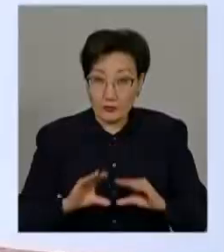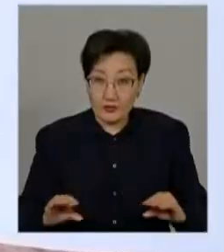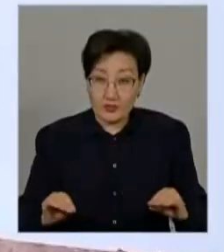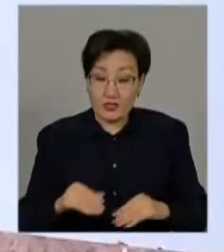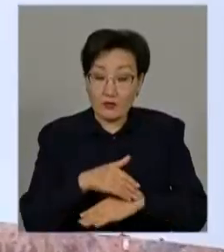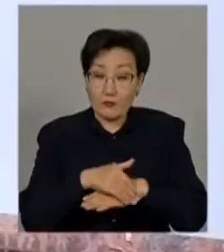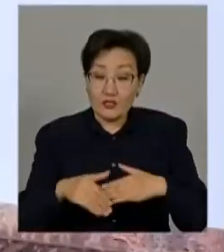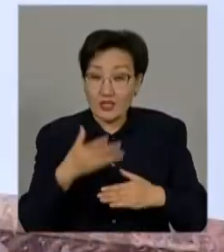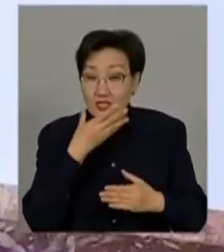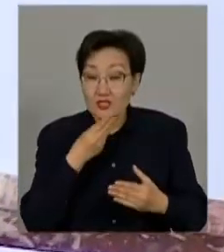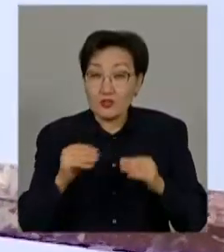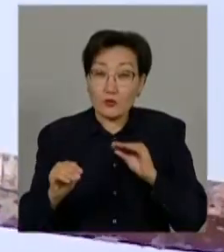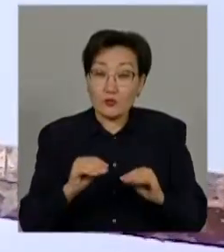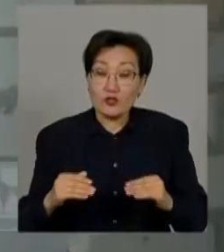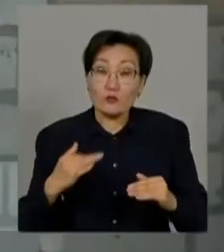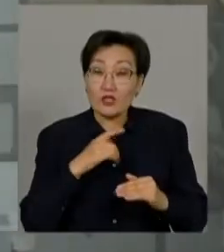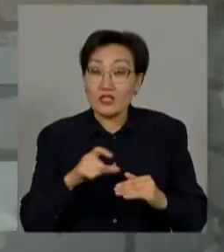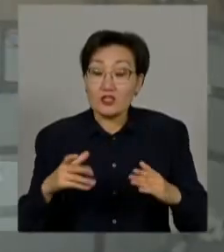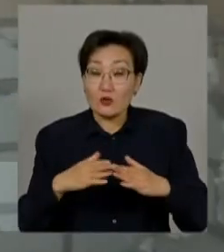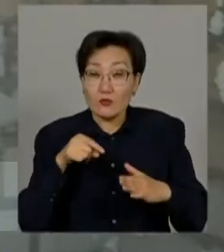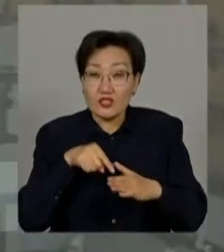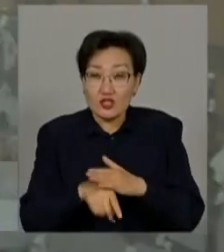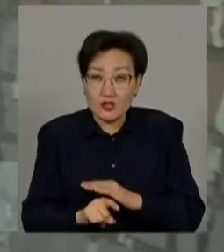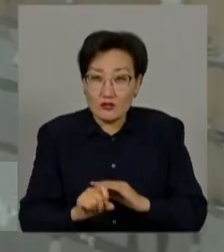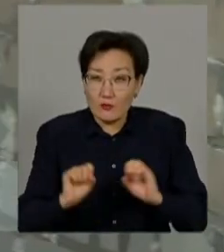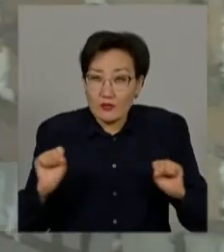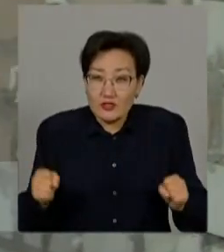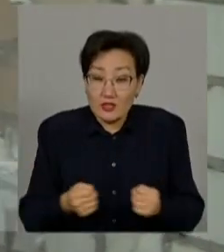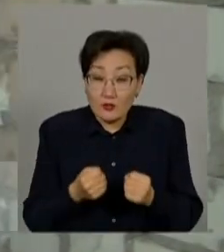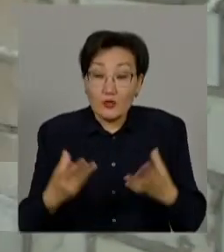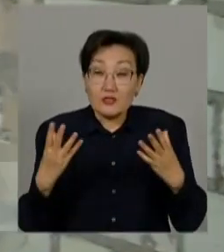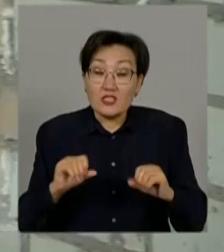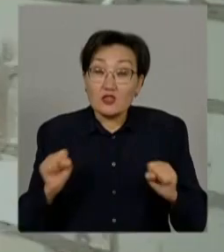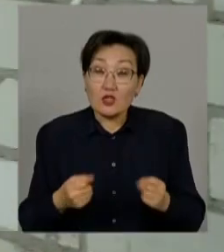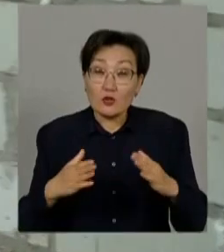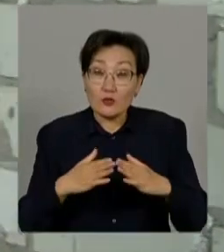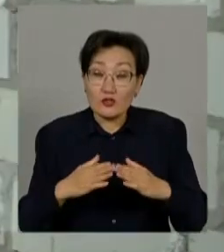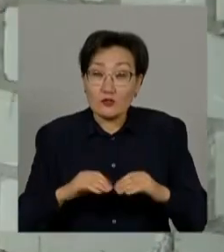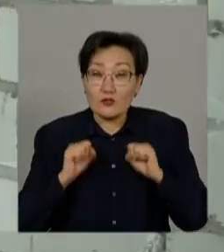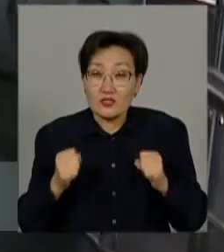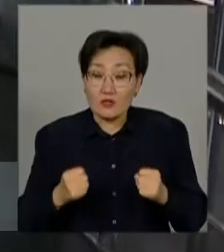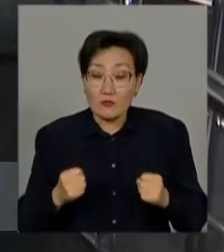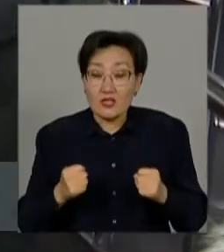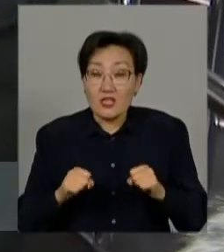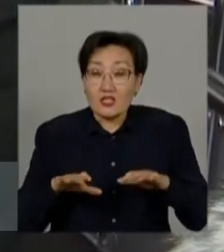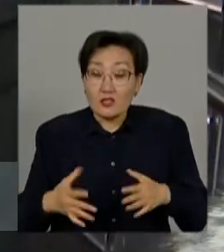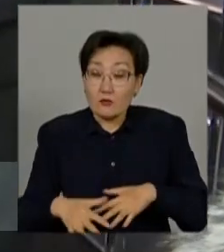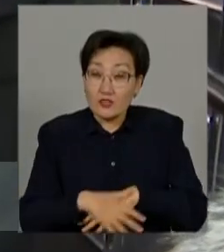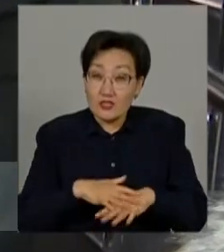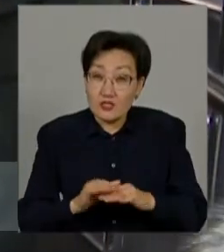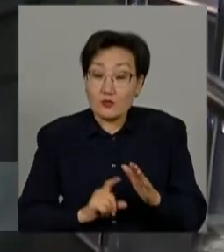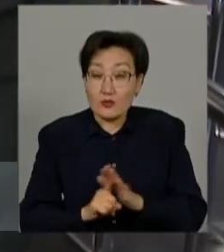сырты келісті көрінген көпқабатты үйдің іші келіспей тұр. Саршына аязда салқын үйде бүрсен қағып, шашаған халықтың алды